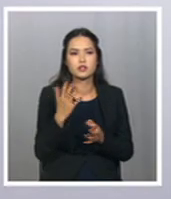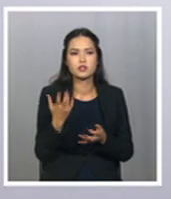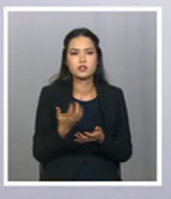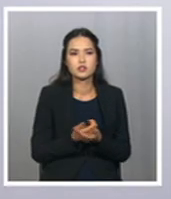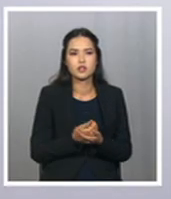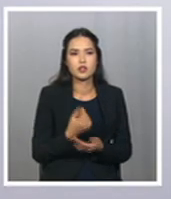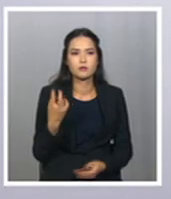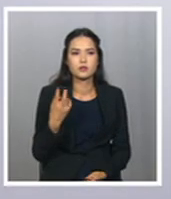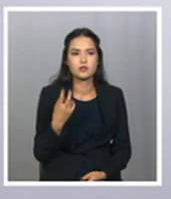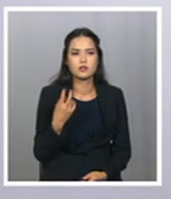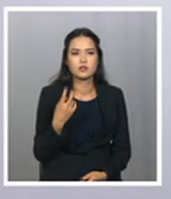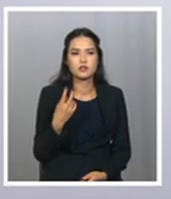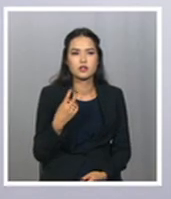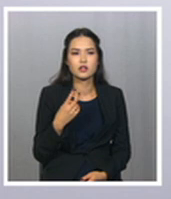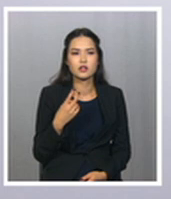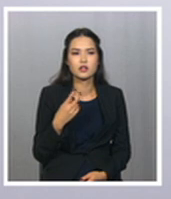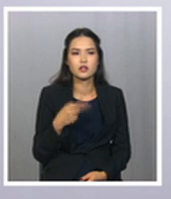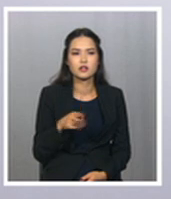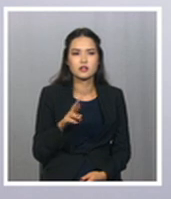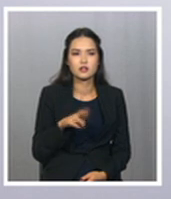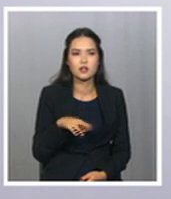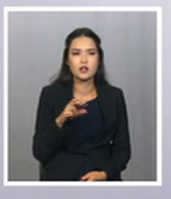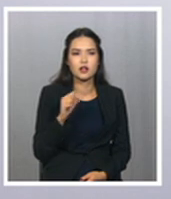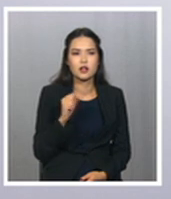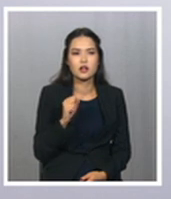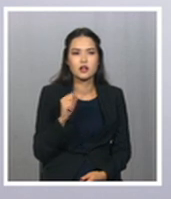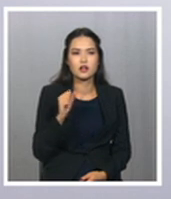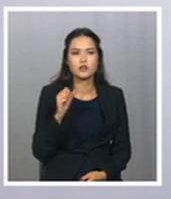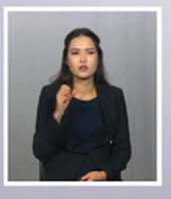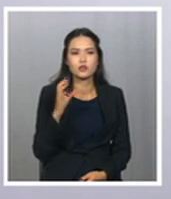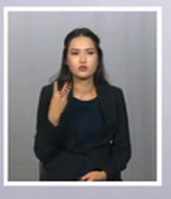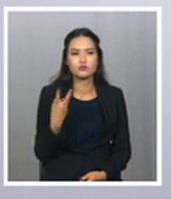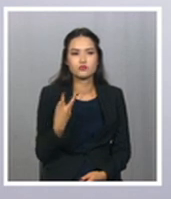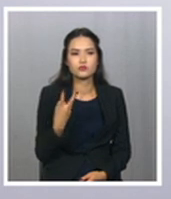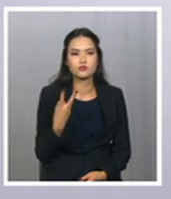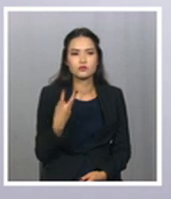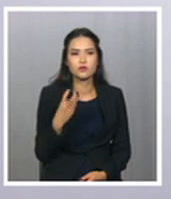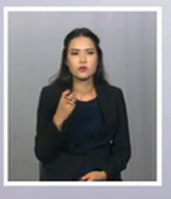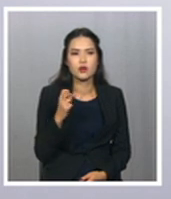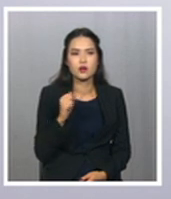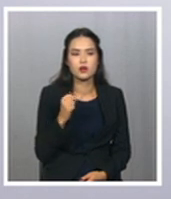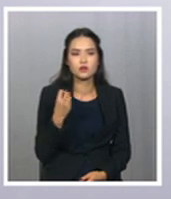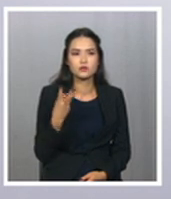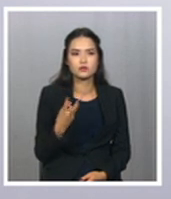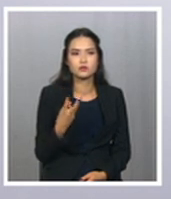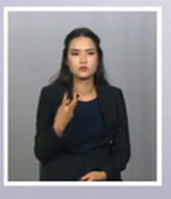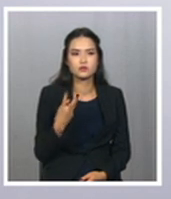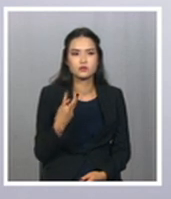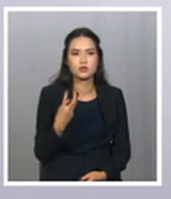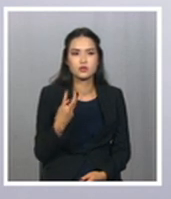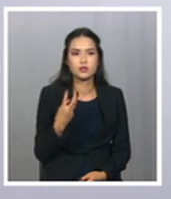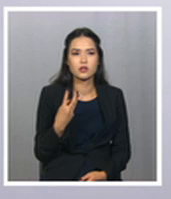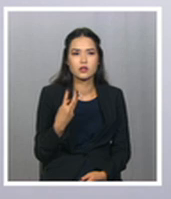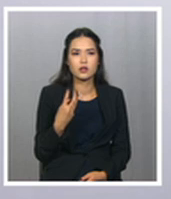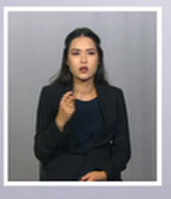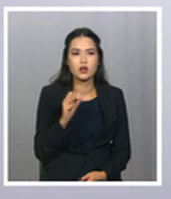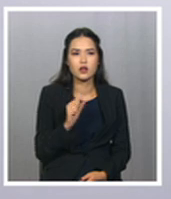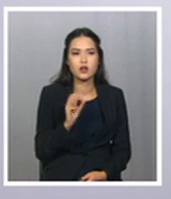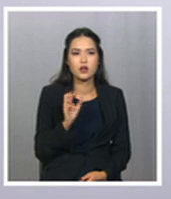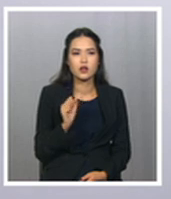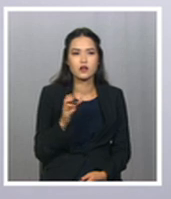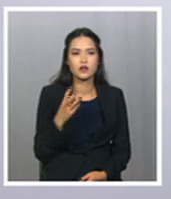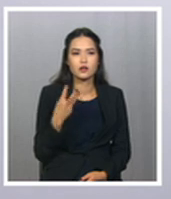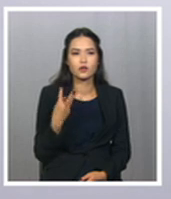проекциясын саламыз. Ол міне біздеке А3. А3. Ал АА3 ол